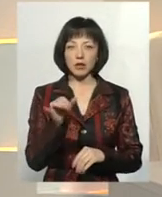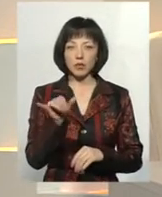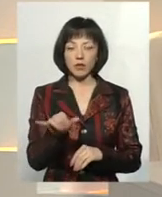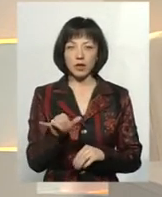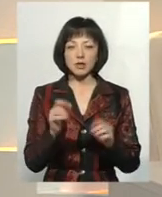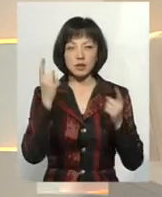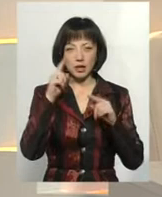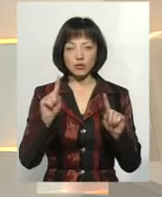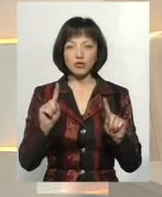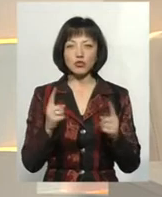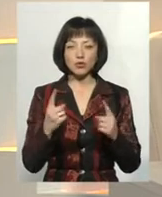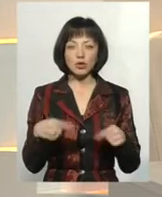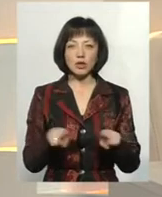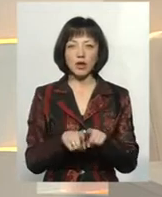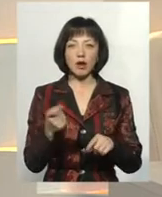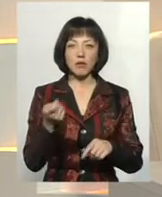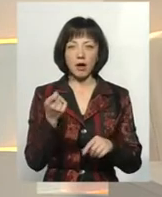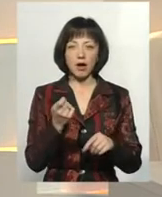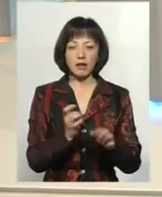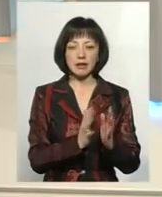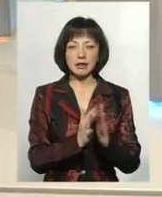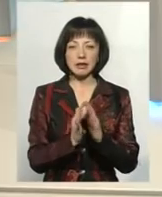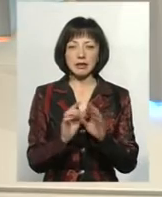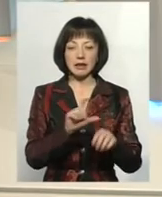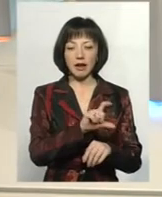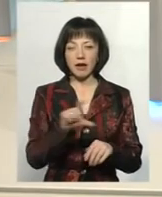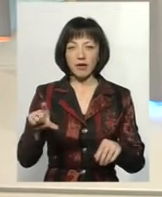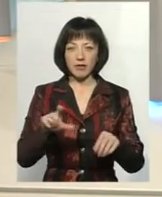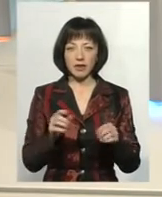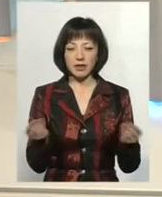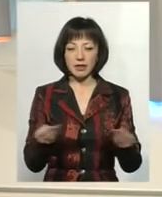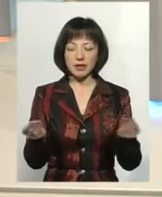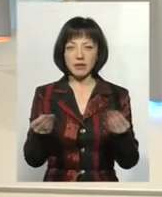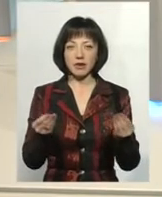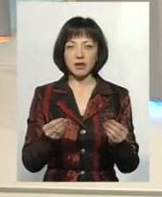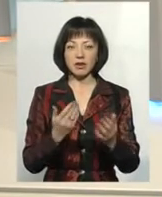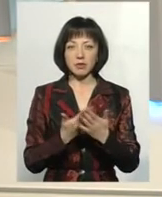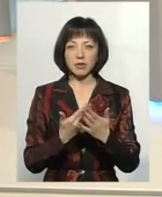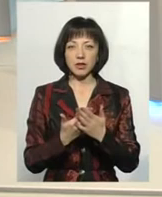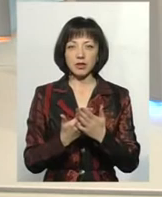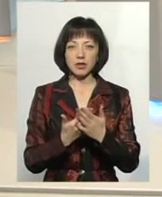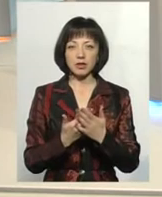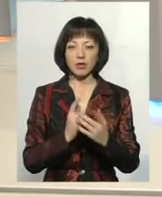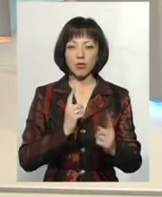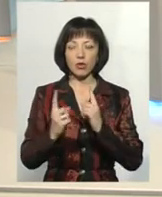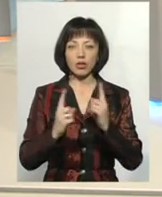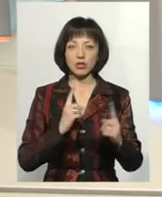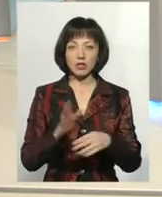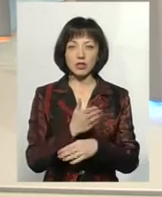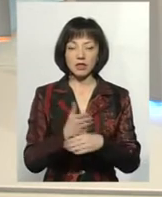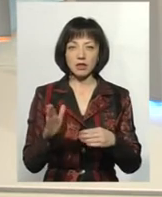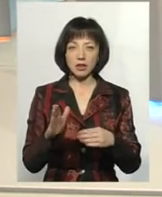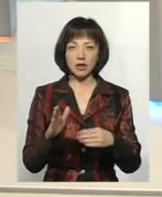знаєте що, чому так мало трави у нас в місті насівається? От їдеш, тут проїжджа частина, і між нею